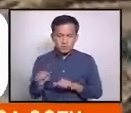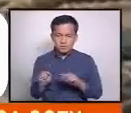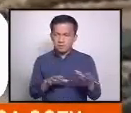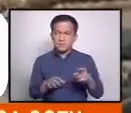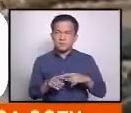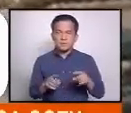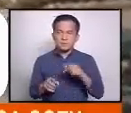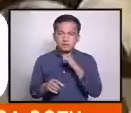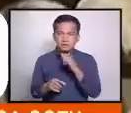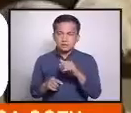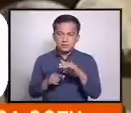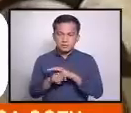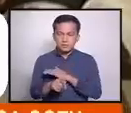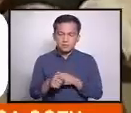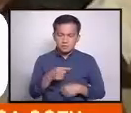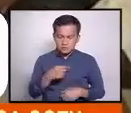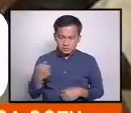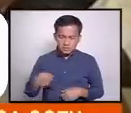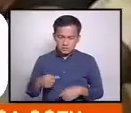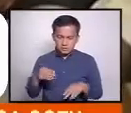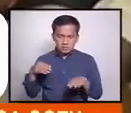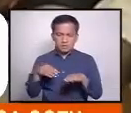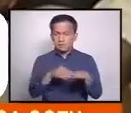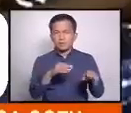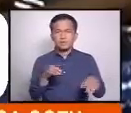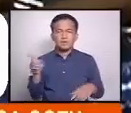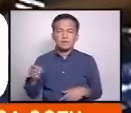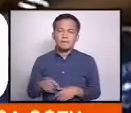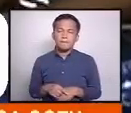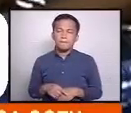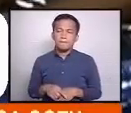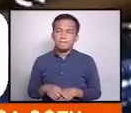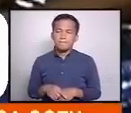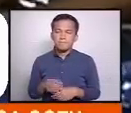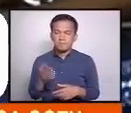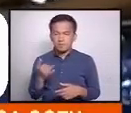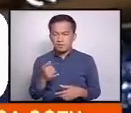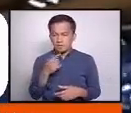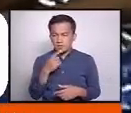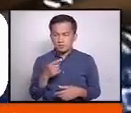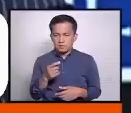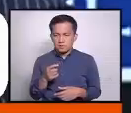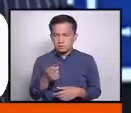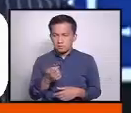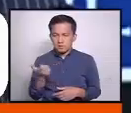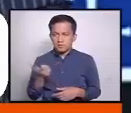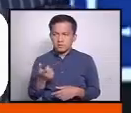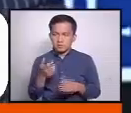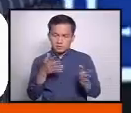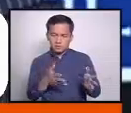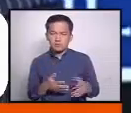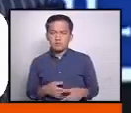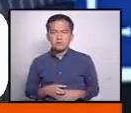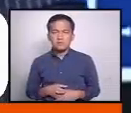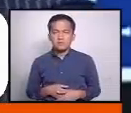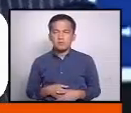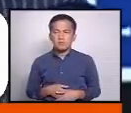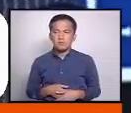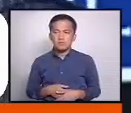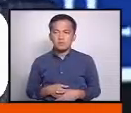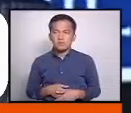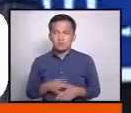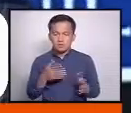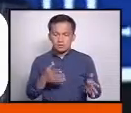pero hindi pa rin daw lusot ang mga Chinong nakabangga sa kanila. Bakit naman madidiminish kung iniwan nila to